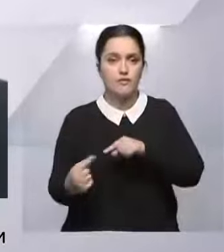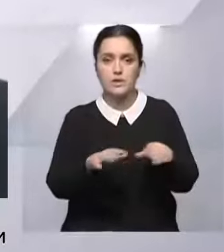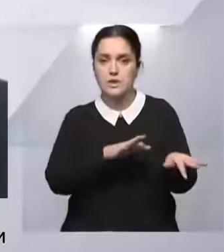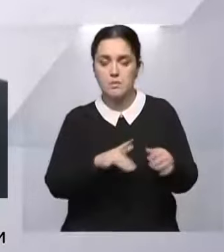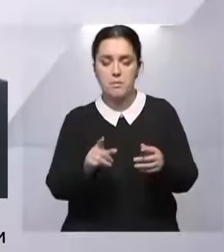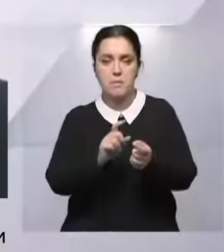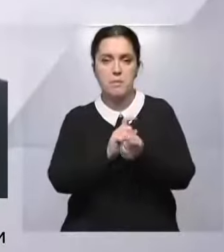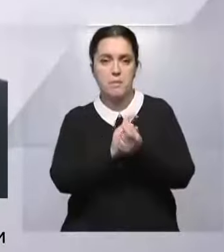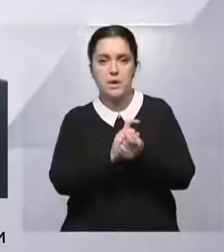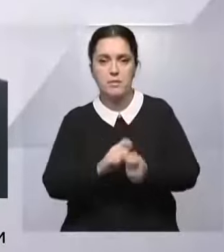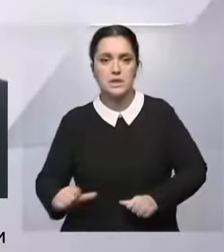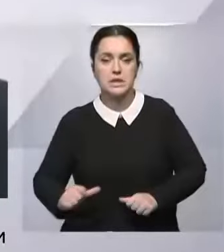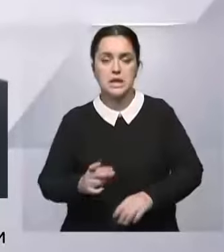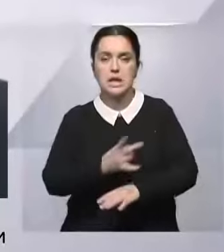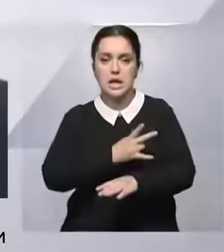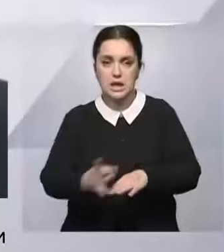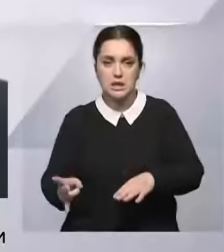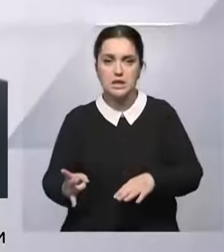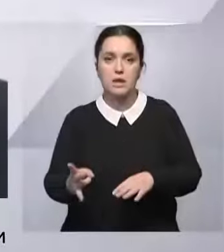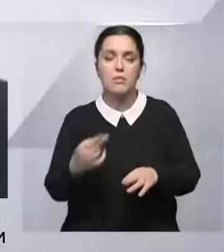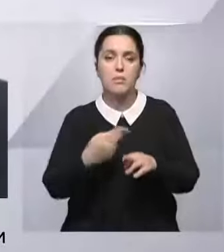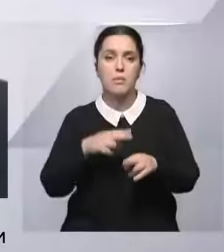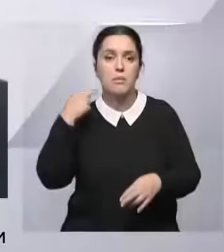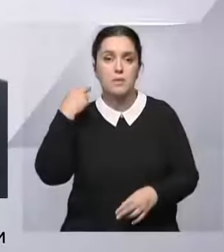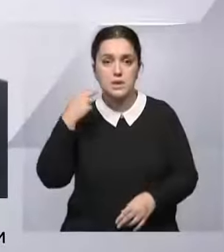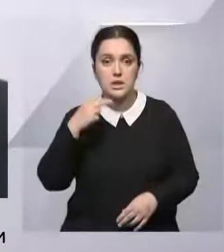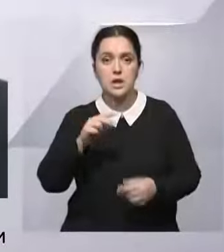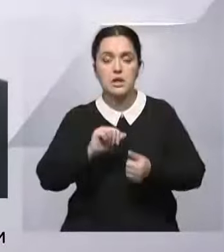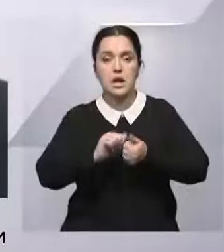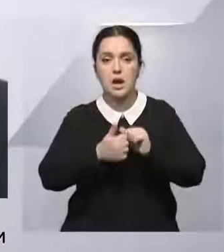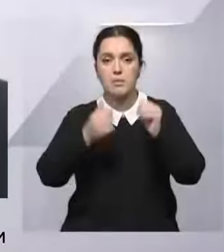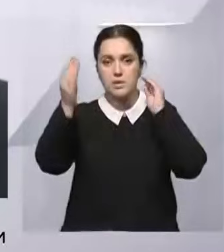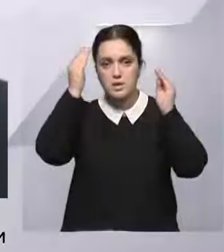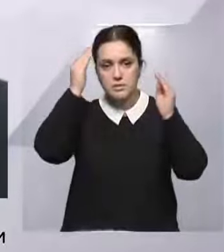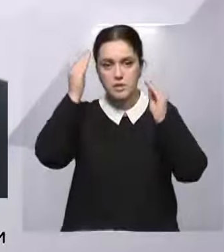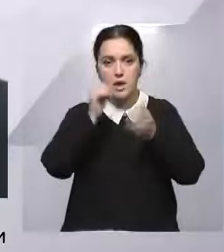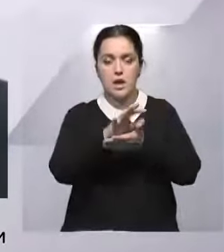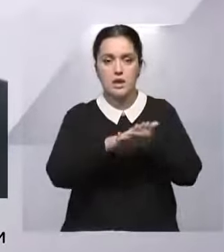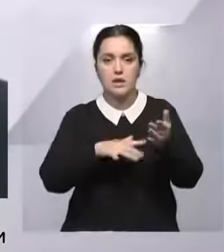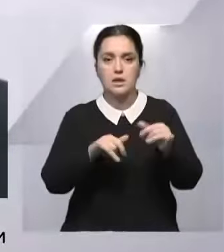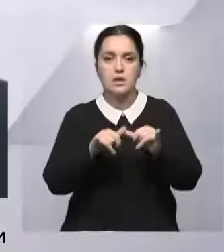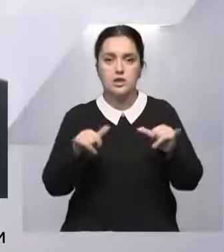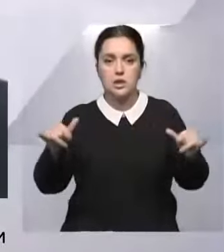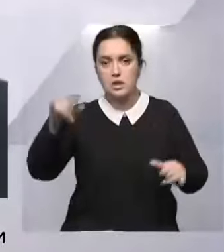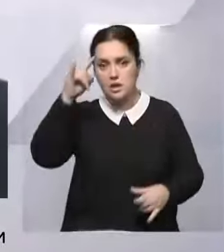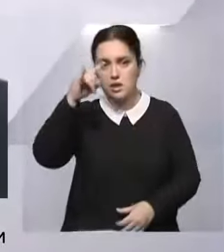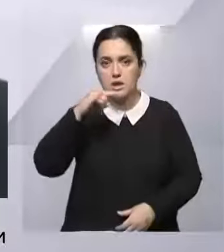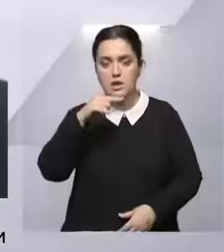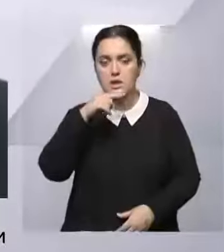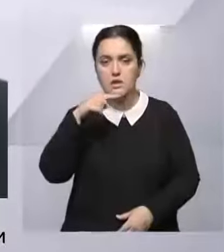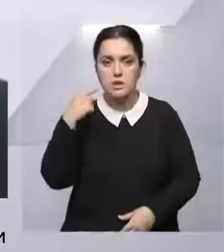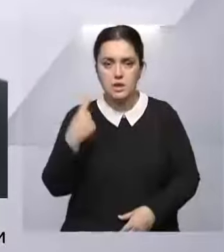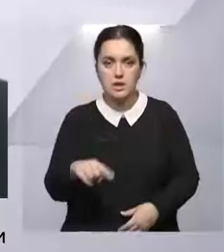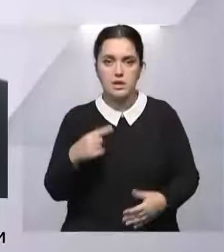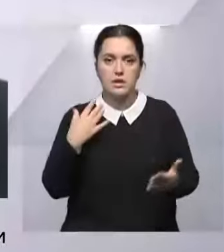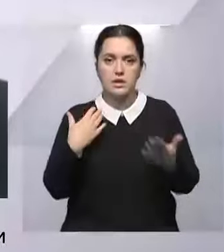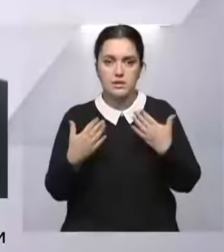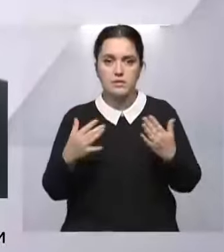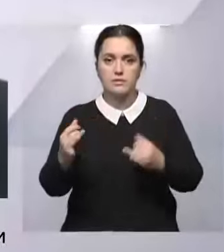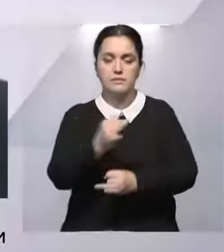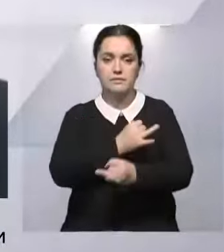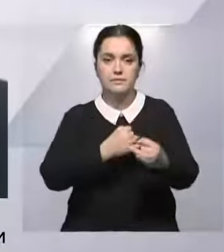отметили важность взаимодействия в борьбе с терроризмом и экстремизмом. Президенты также обменялись мнениями о дальнейшем развитии